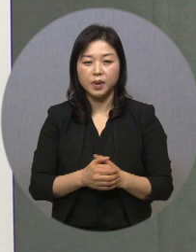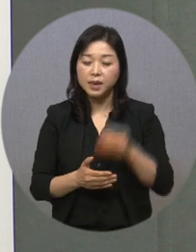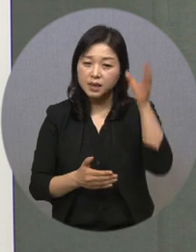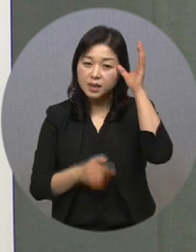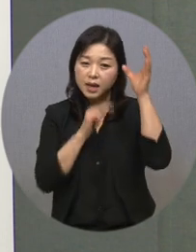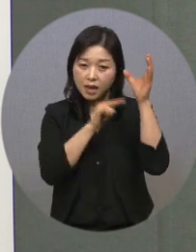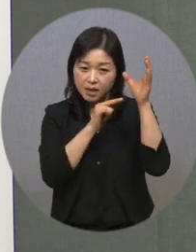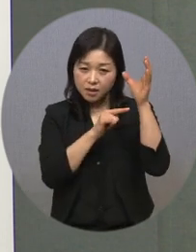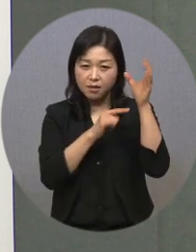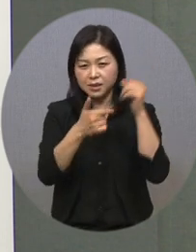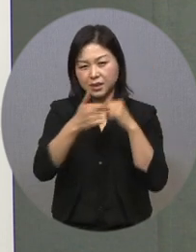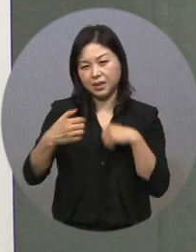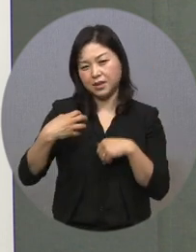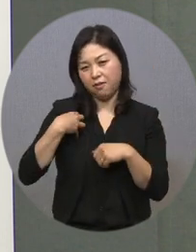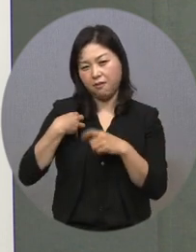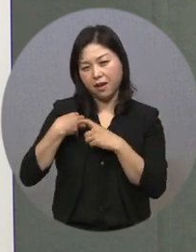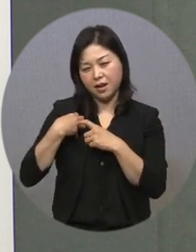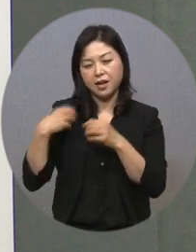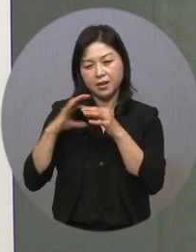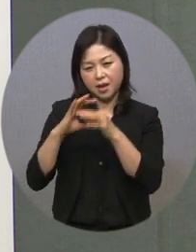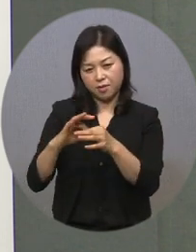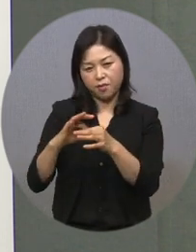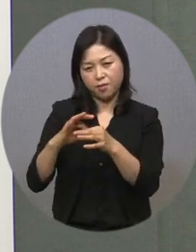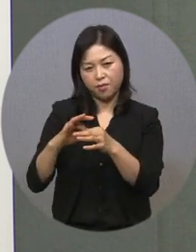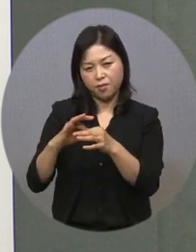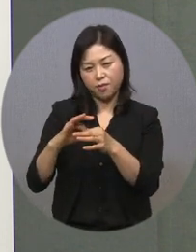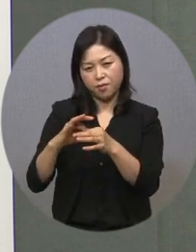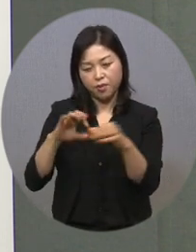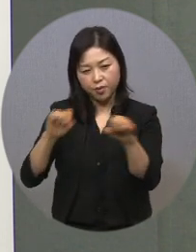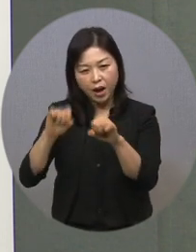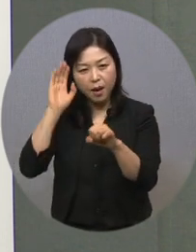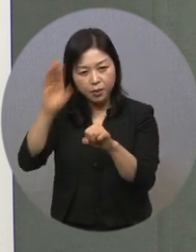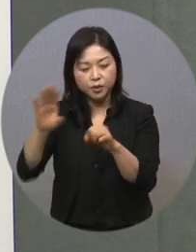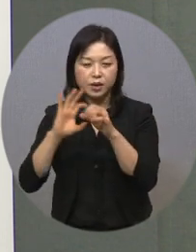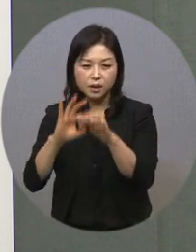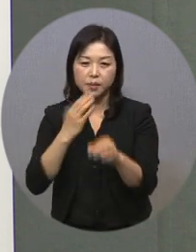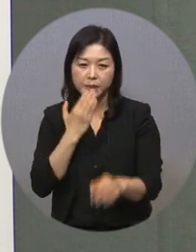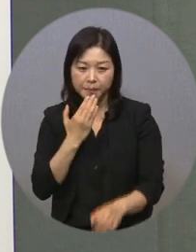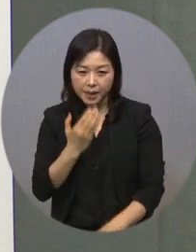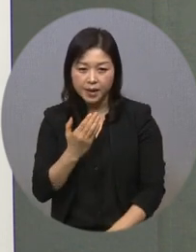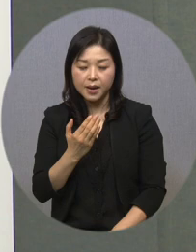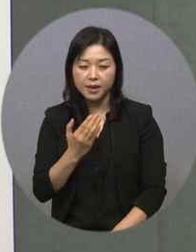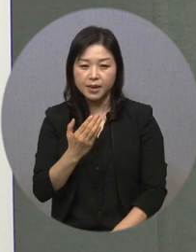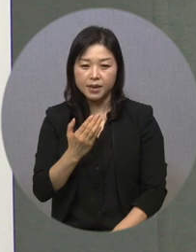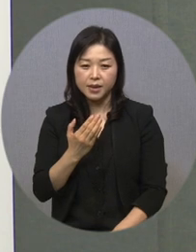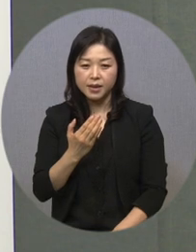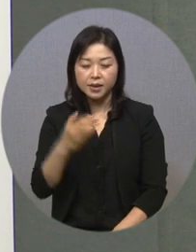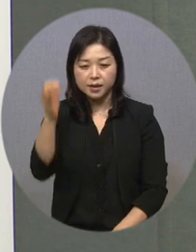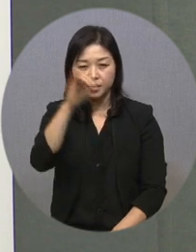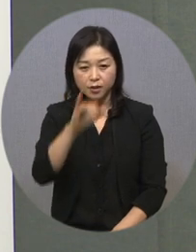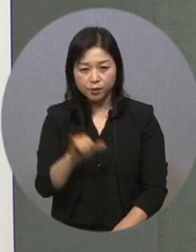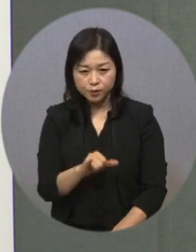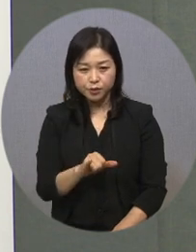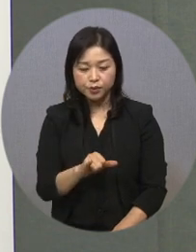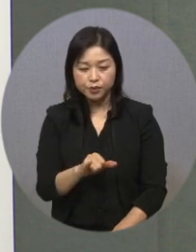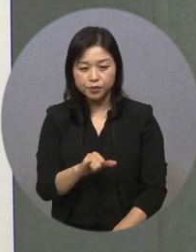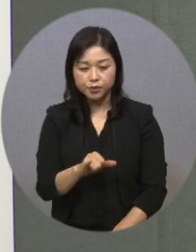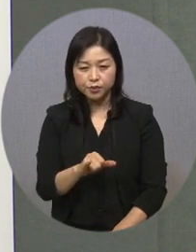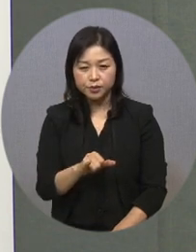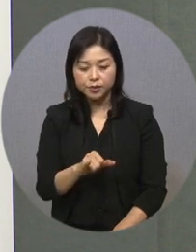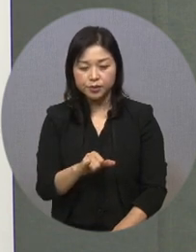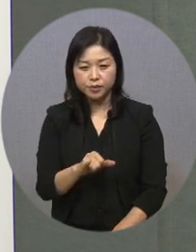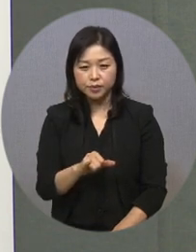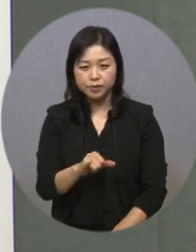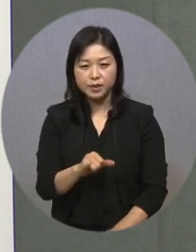기대에 큰 역할을 해오셨고 앞으로도 해야 할 주인공